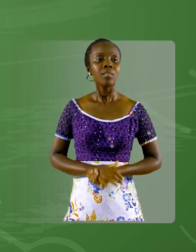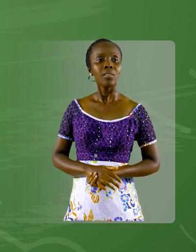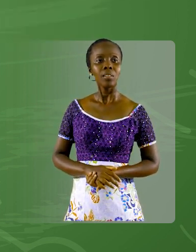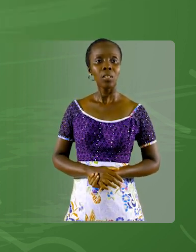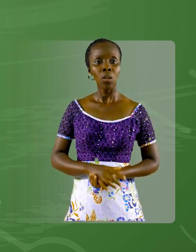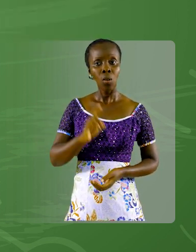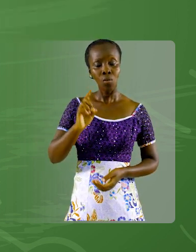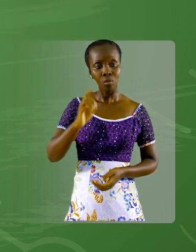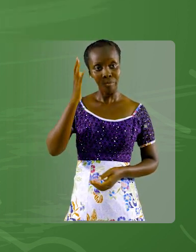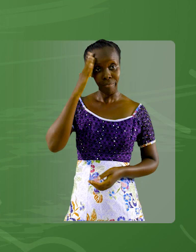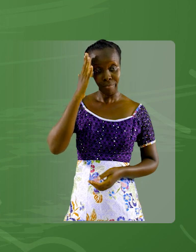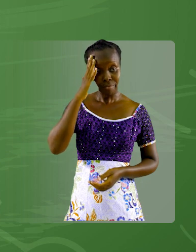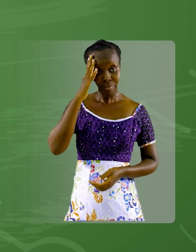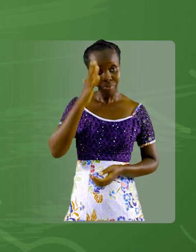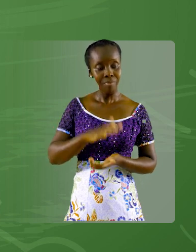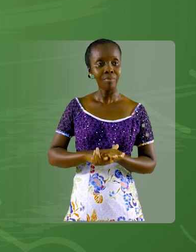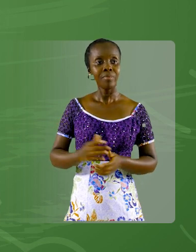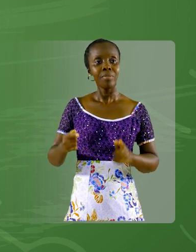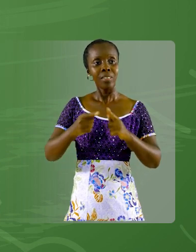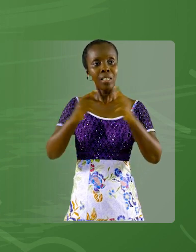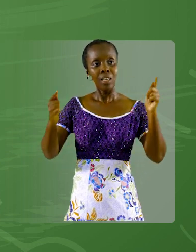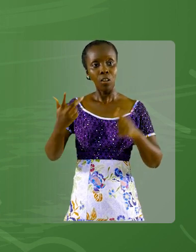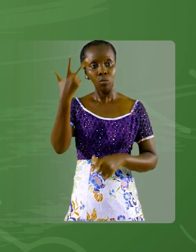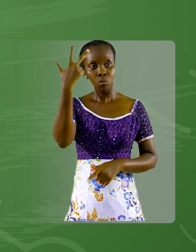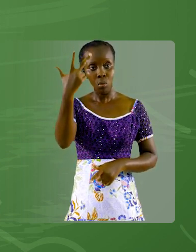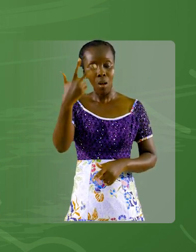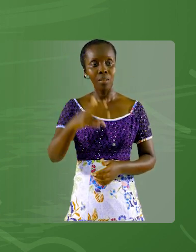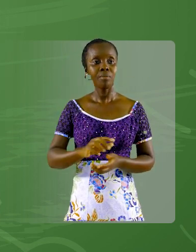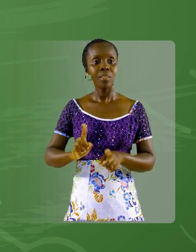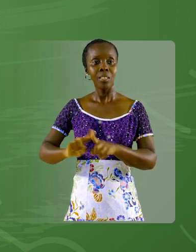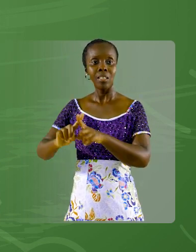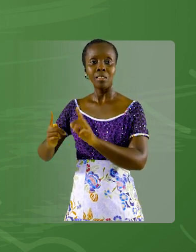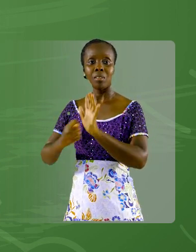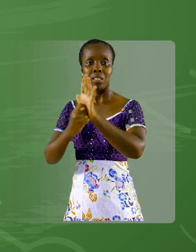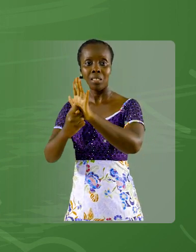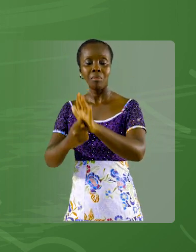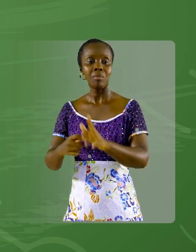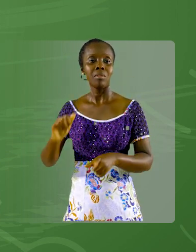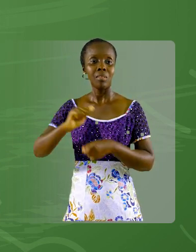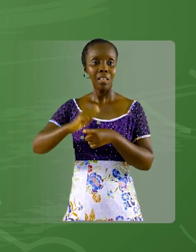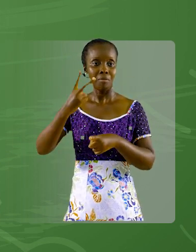Nous retenons donc, grand 3, les différents types d'adverbes.